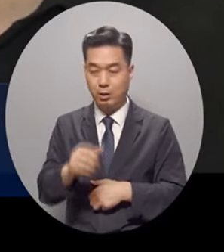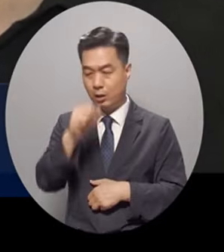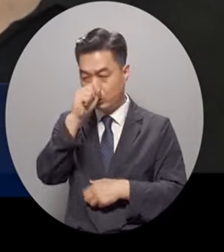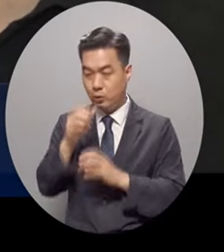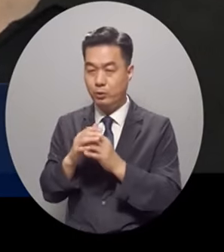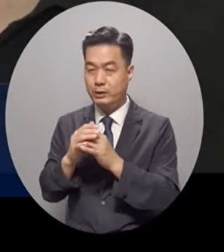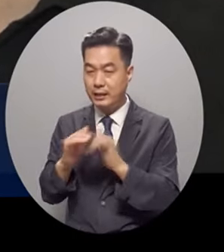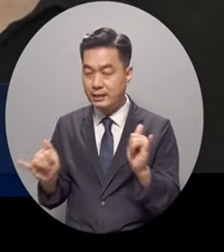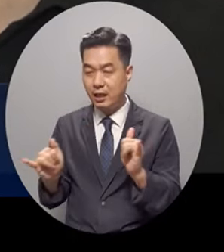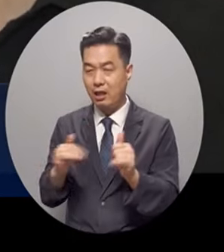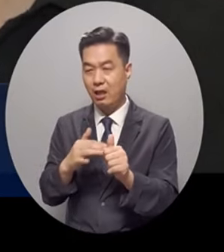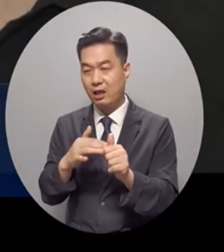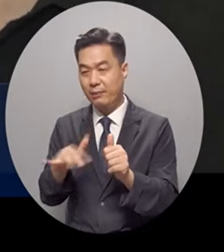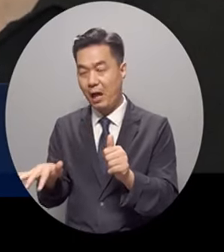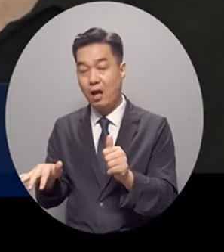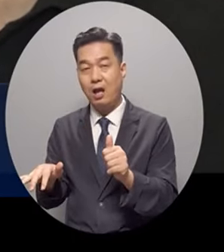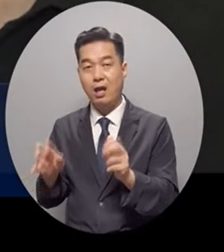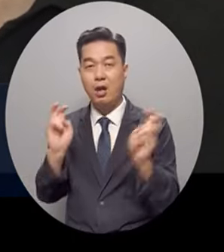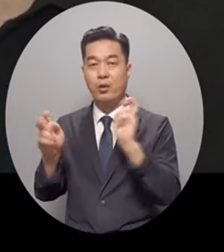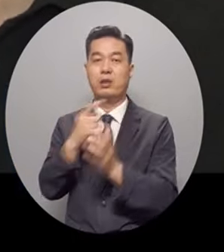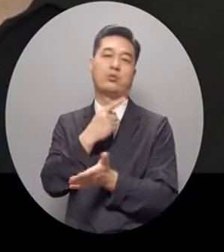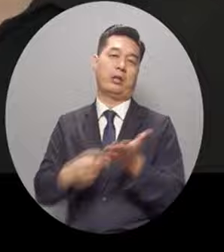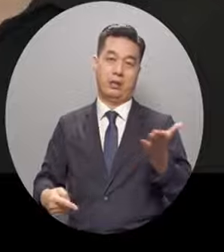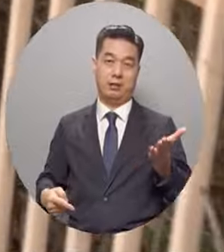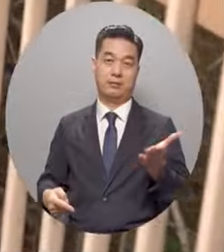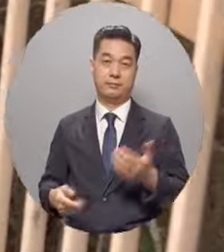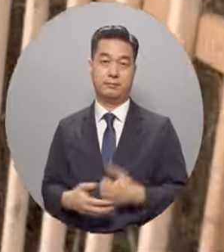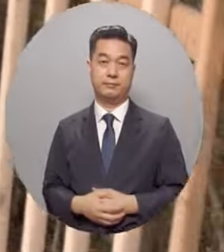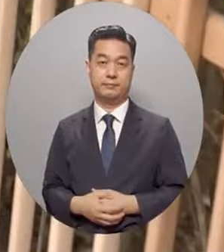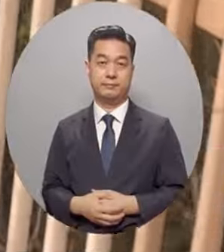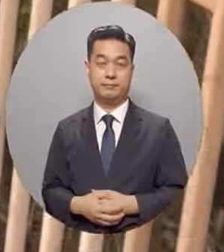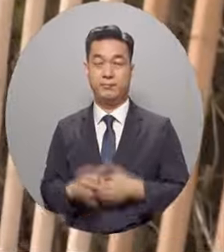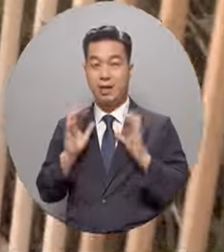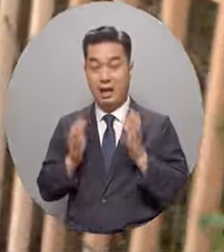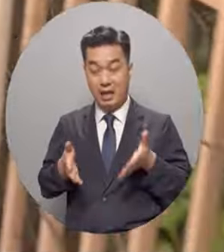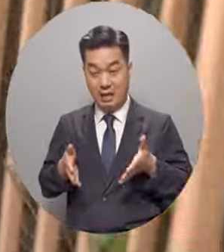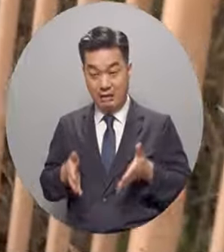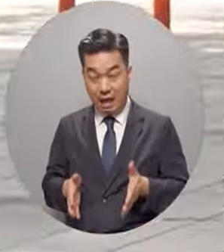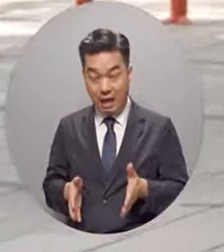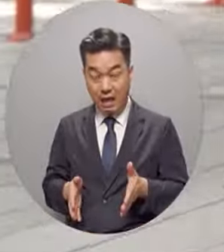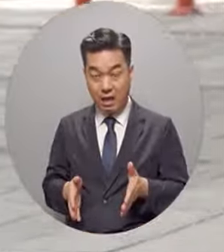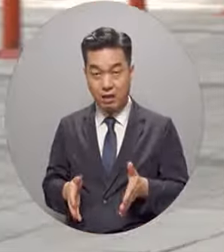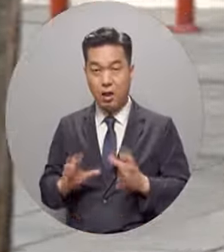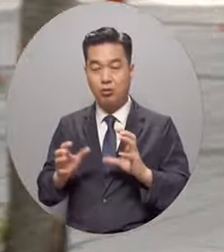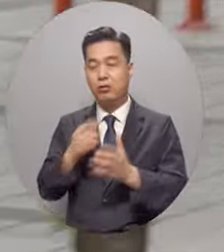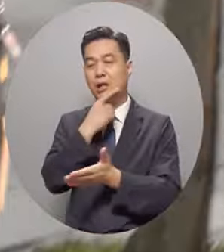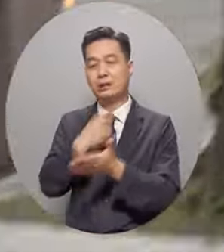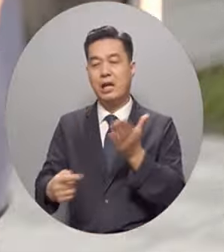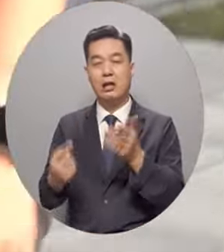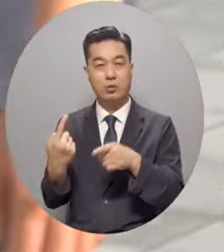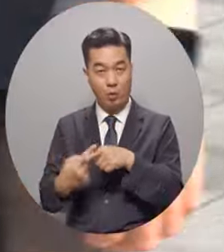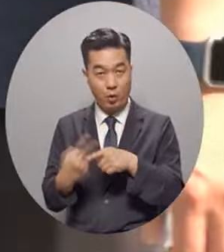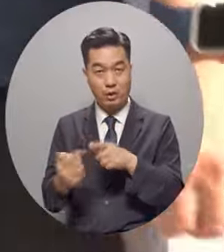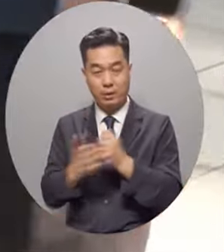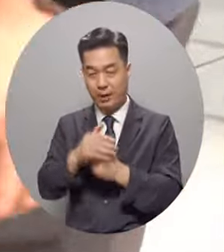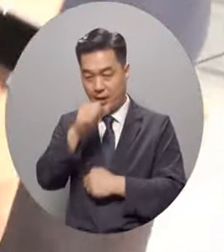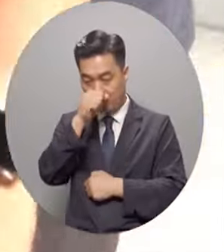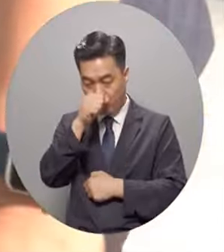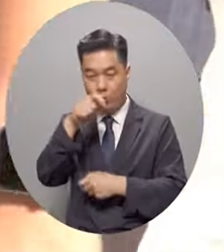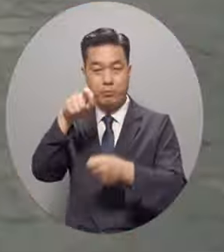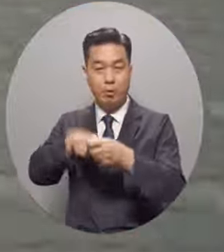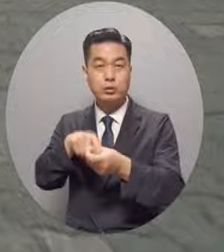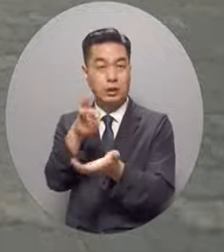인재가 이탈하는 것은 회사의 큰 손실이에요. 저출생이 국가재난이 돼가고 있는 상황에서 좋은 취지의 제도가